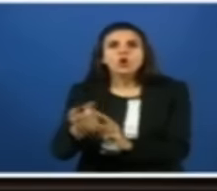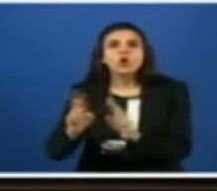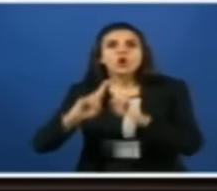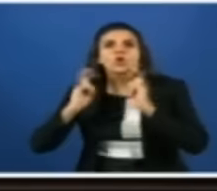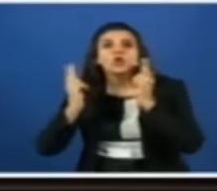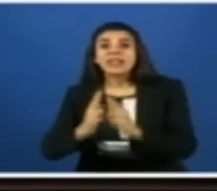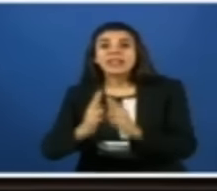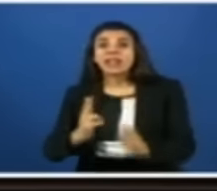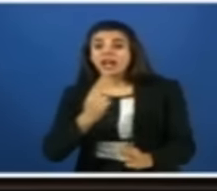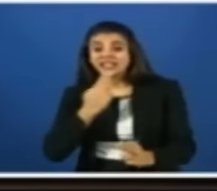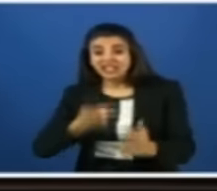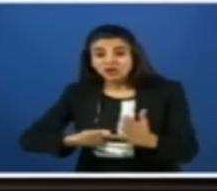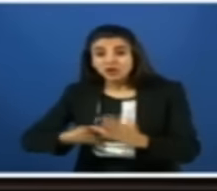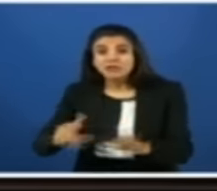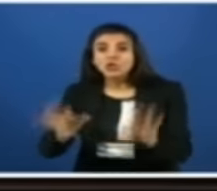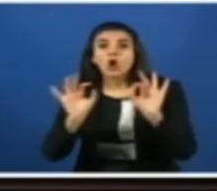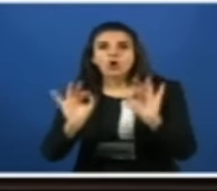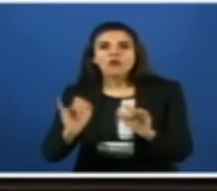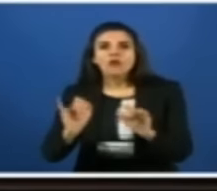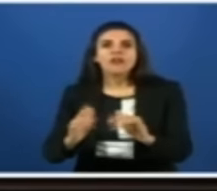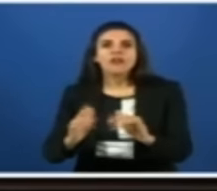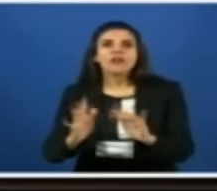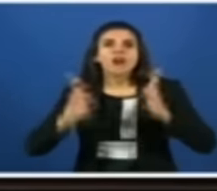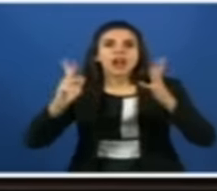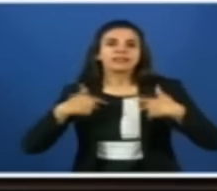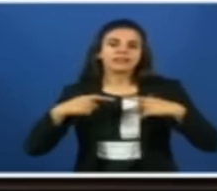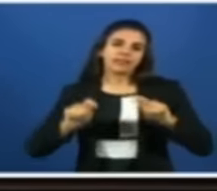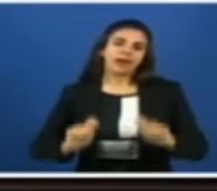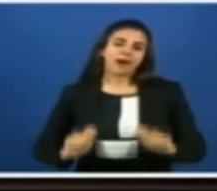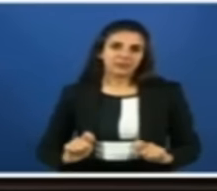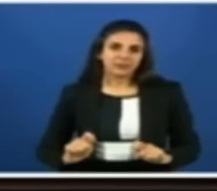Çiftçiler Günü etkinliklerini gerçekleştirdik.